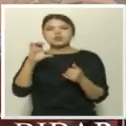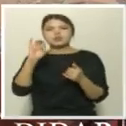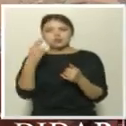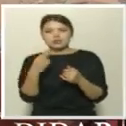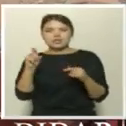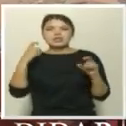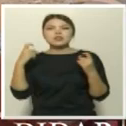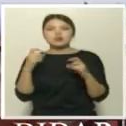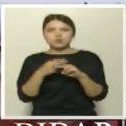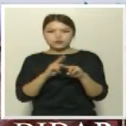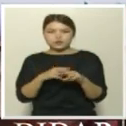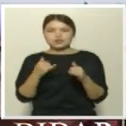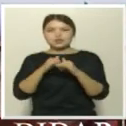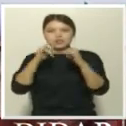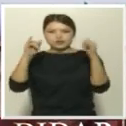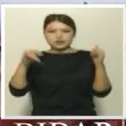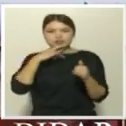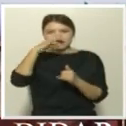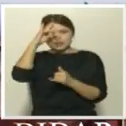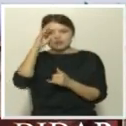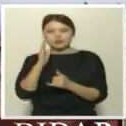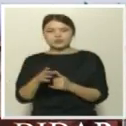социально-экономическое развитие региона.